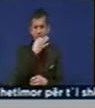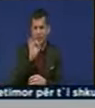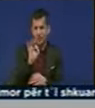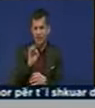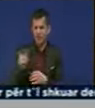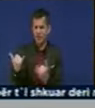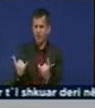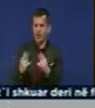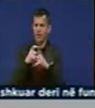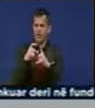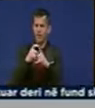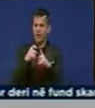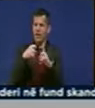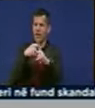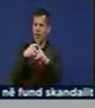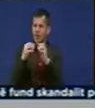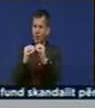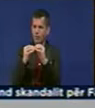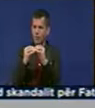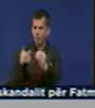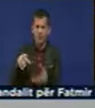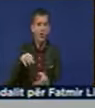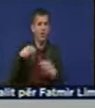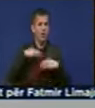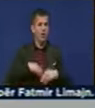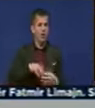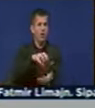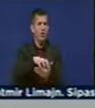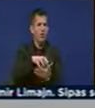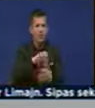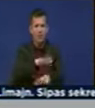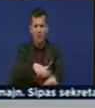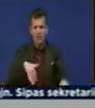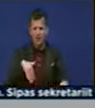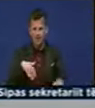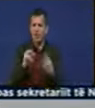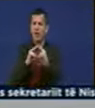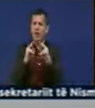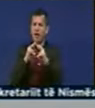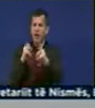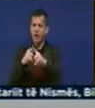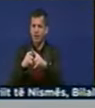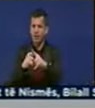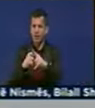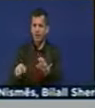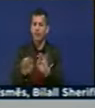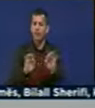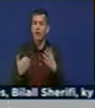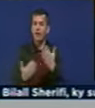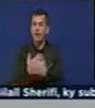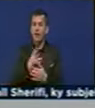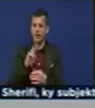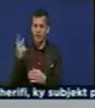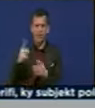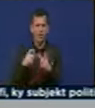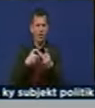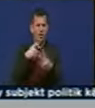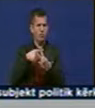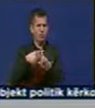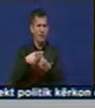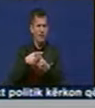Bujupi, kryetare e grupit parlamentar të Aleancës për Ardhmërinë e Kosovës. Përgatitet, zonja Shpresa